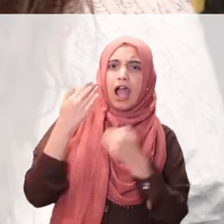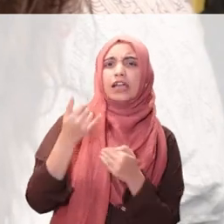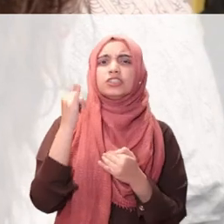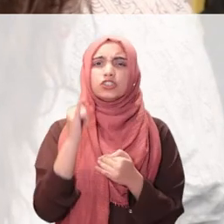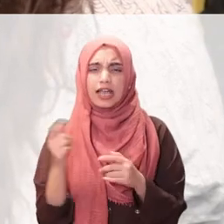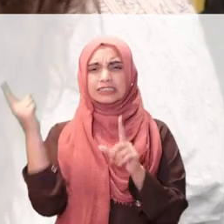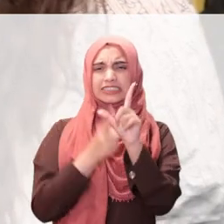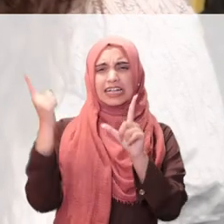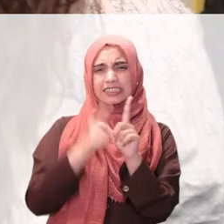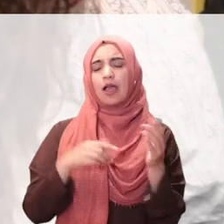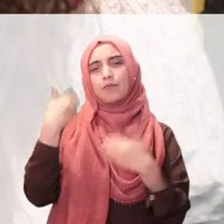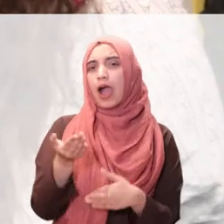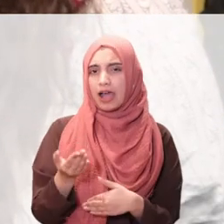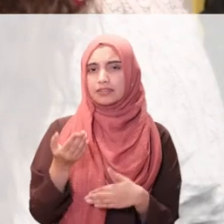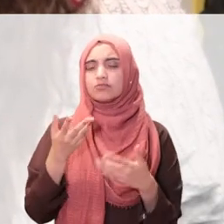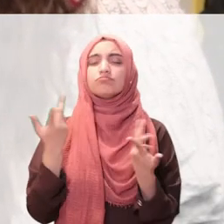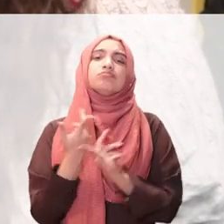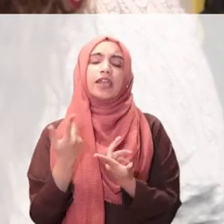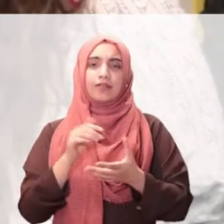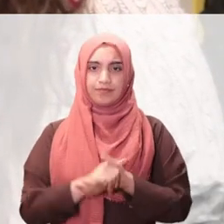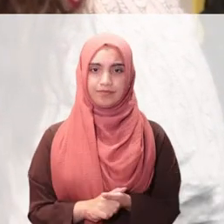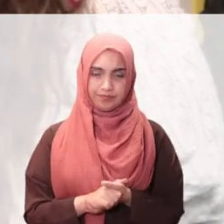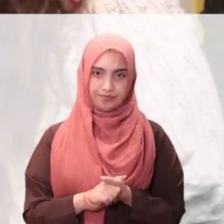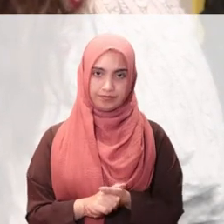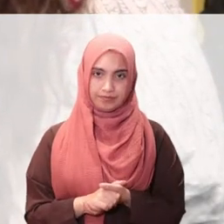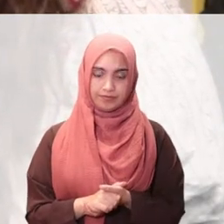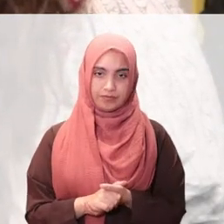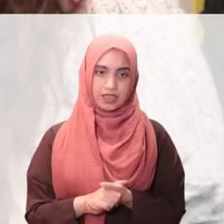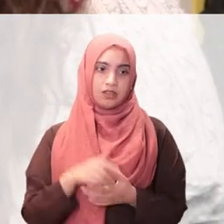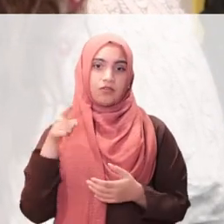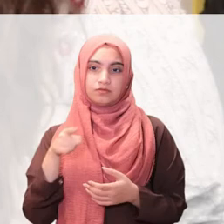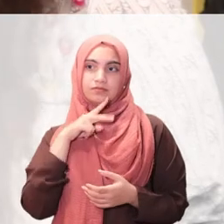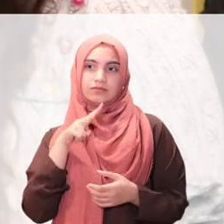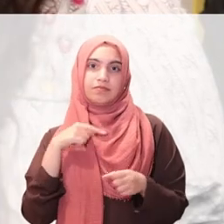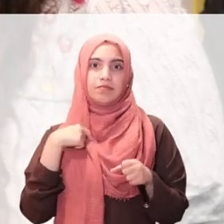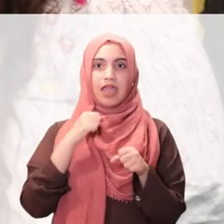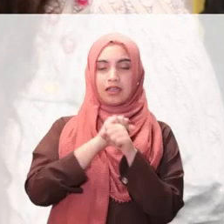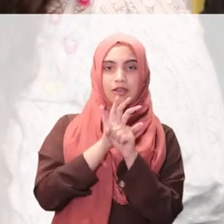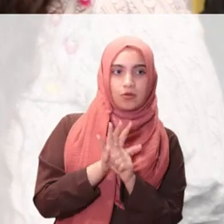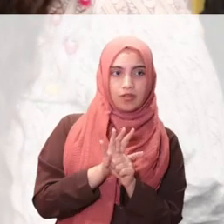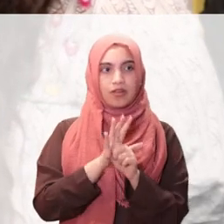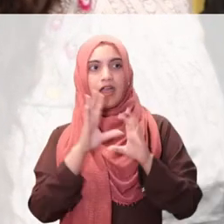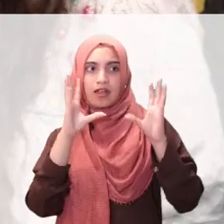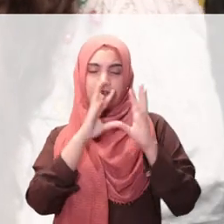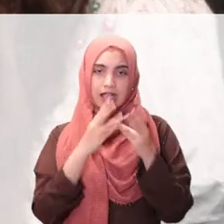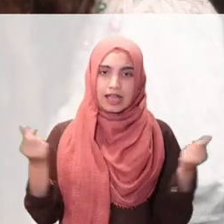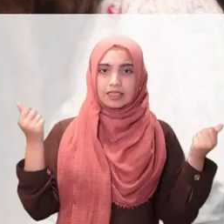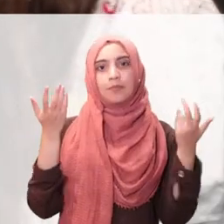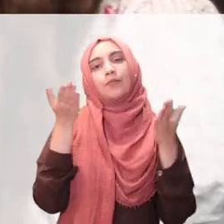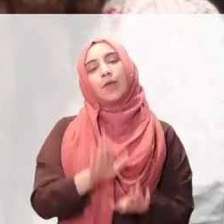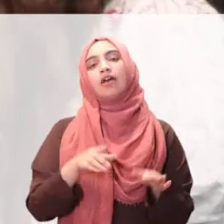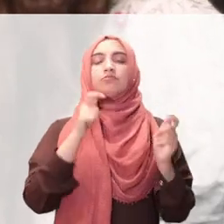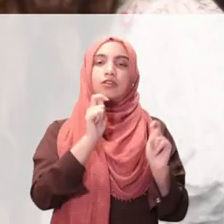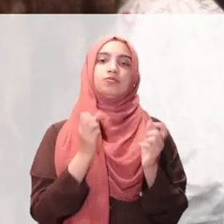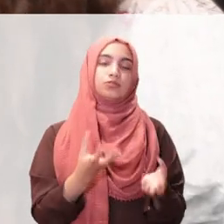कि वे करो ना एंसन विक एंड थिन वैस्ट महत्व अधिक लव कुश